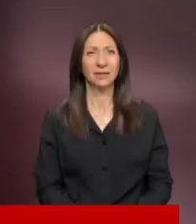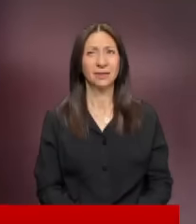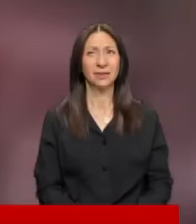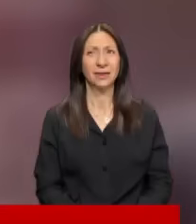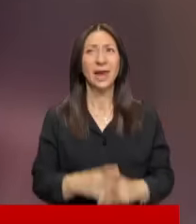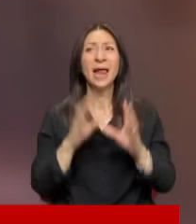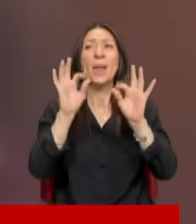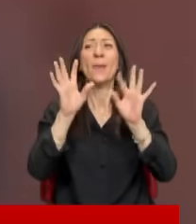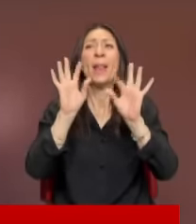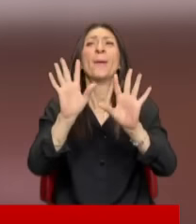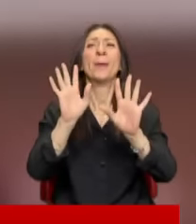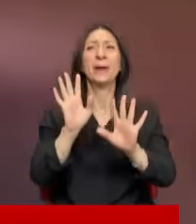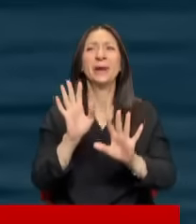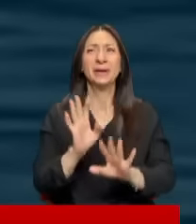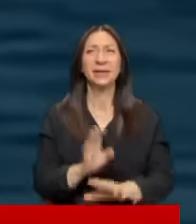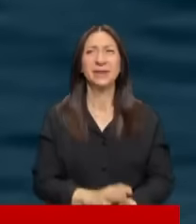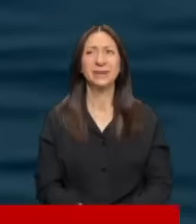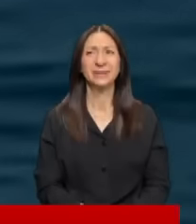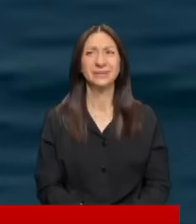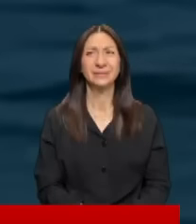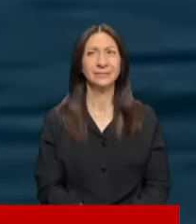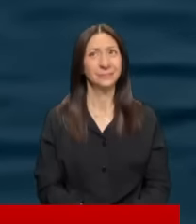elleme lan, elleme lan!